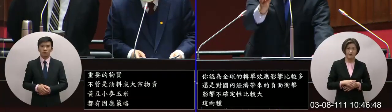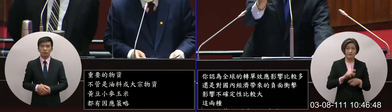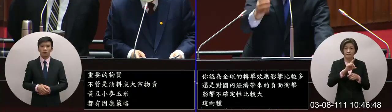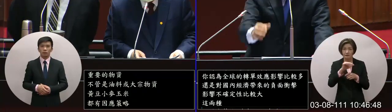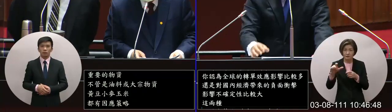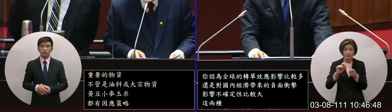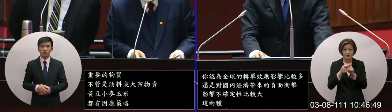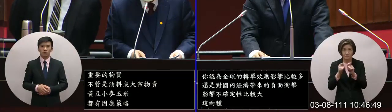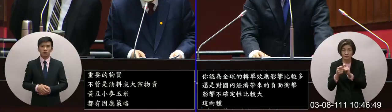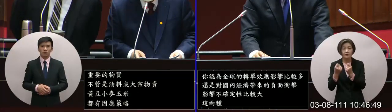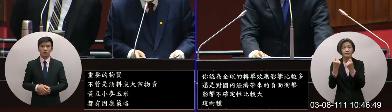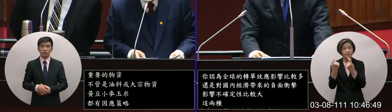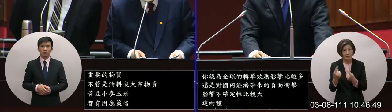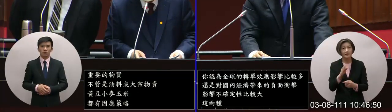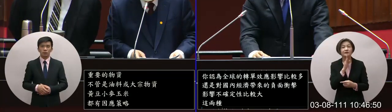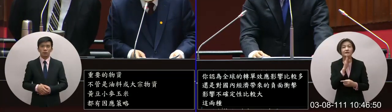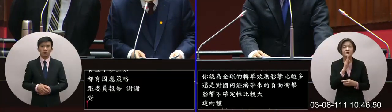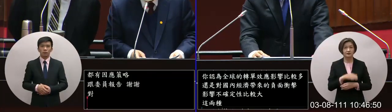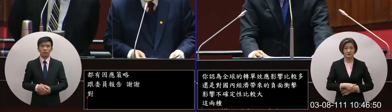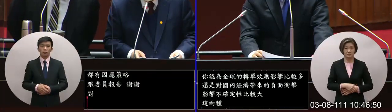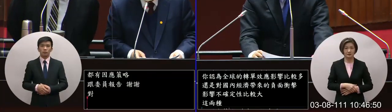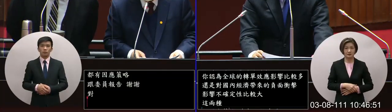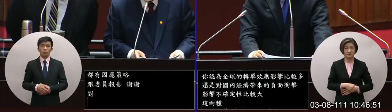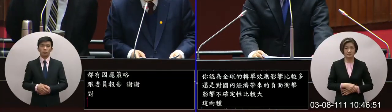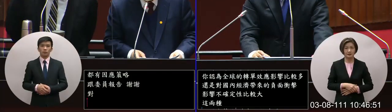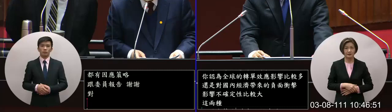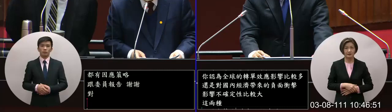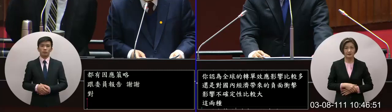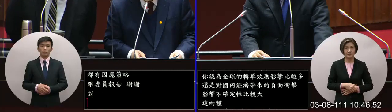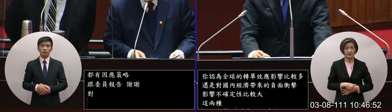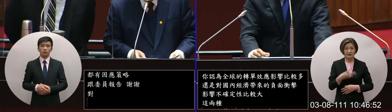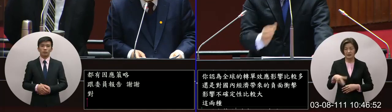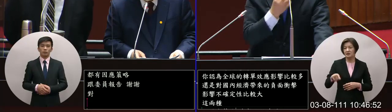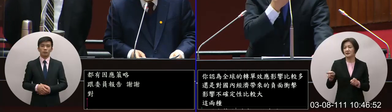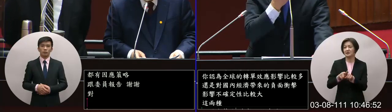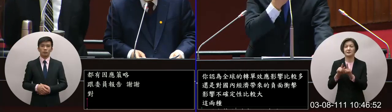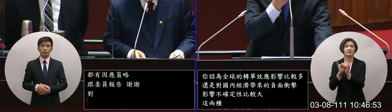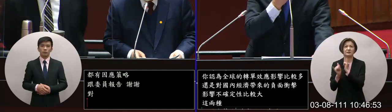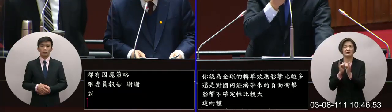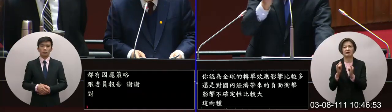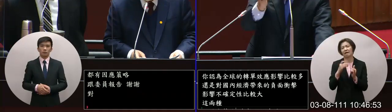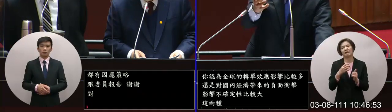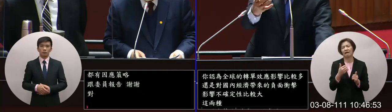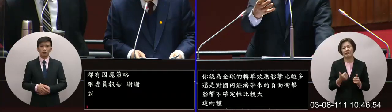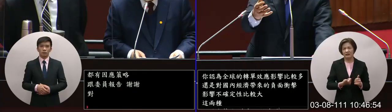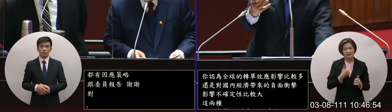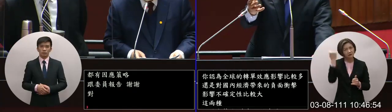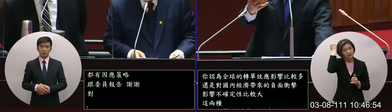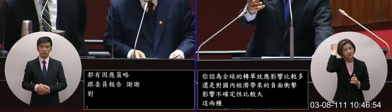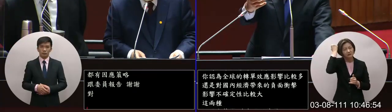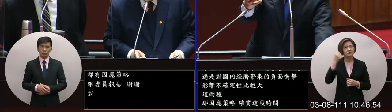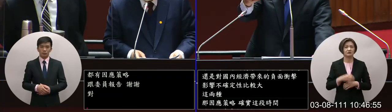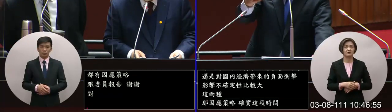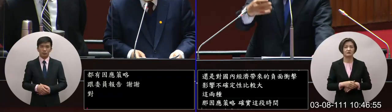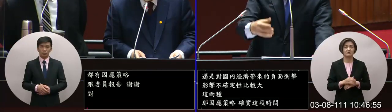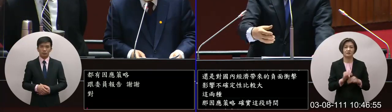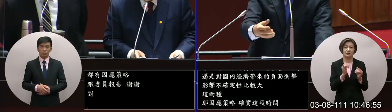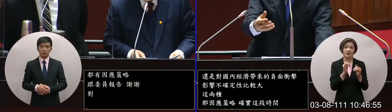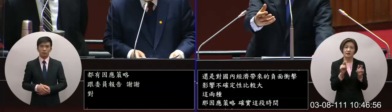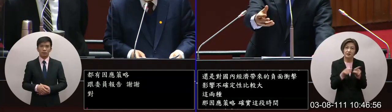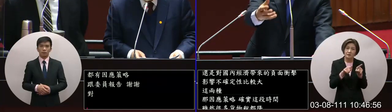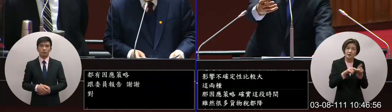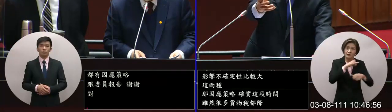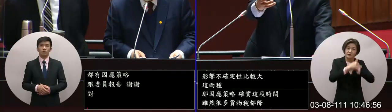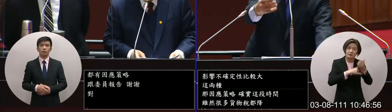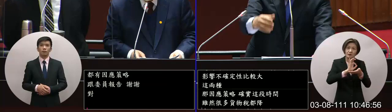那事实上民间呐，哦，大家哀哀叫，为什么？因为你很多的民生，这些你